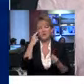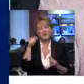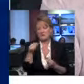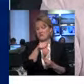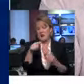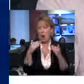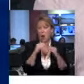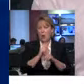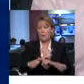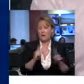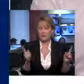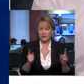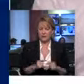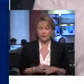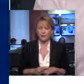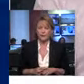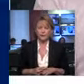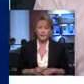שהוא רלוונטי.